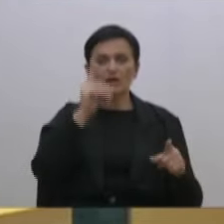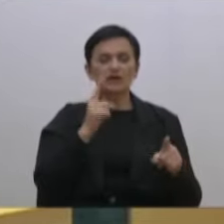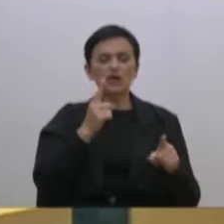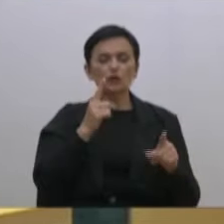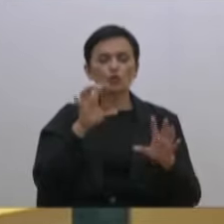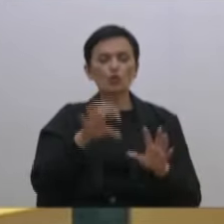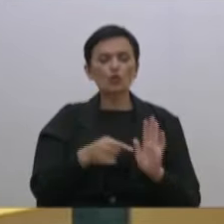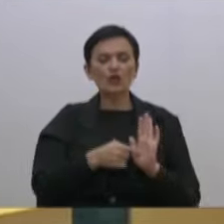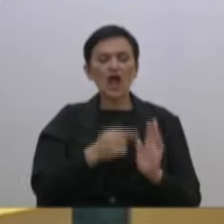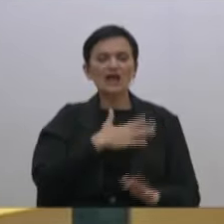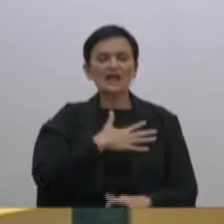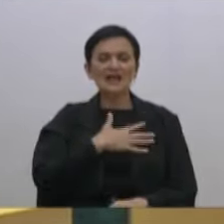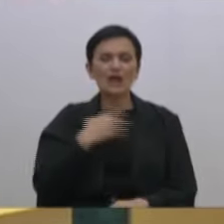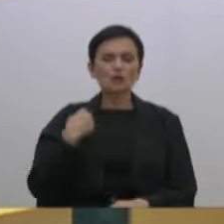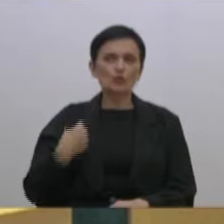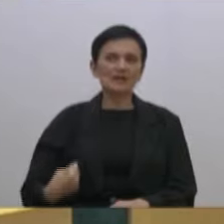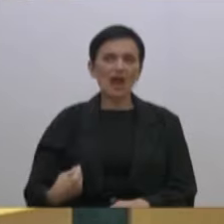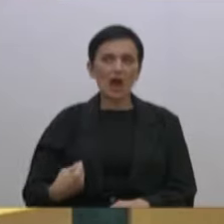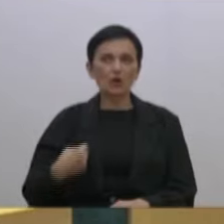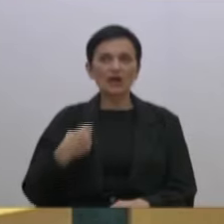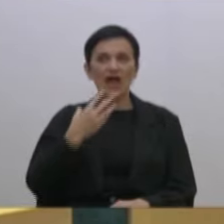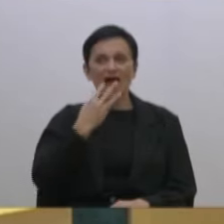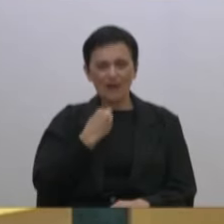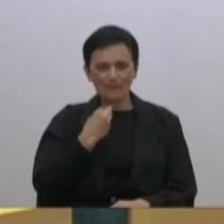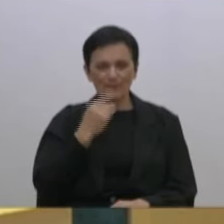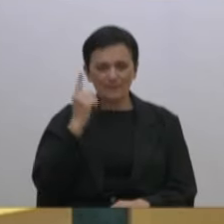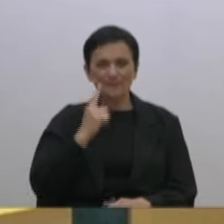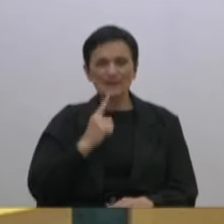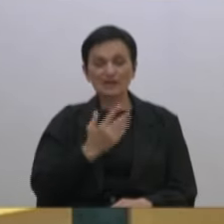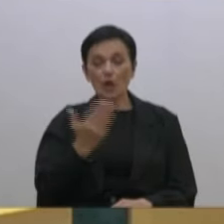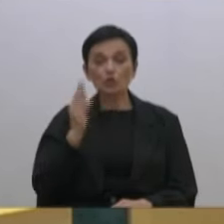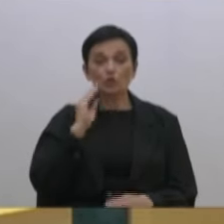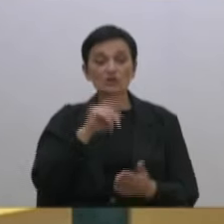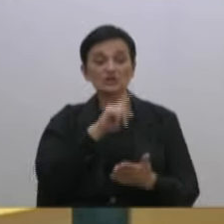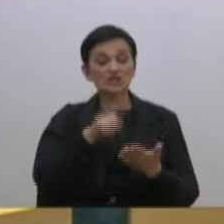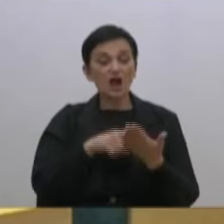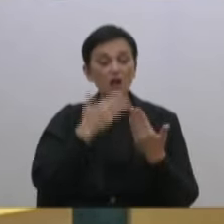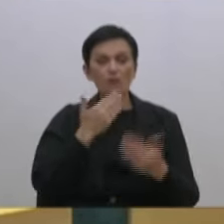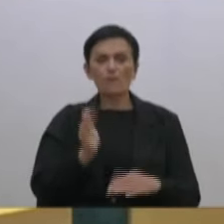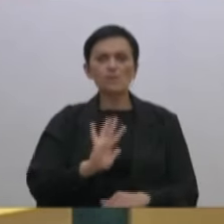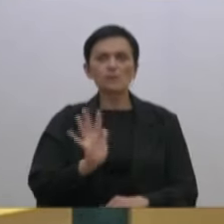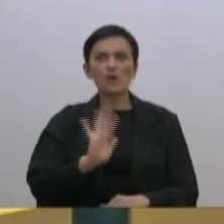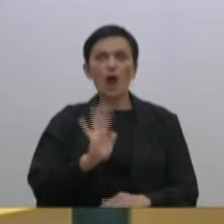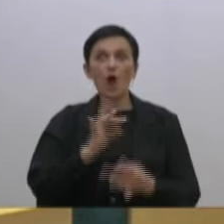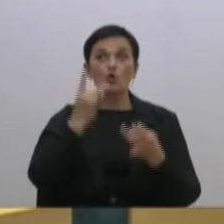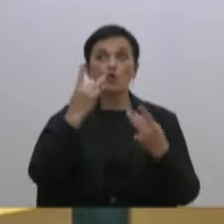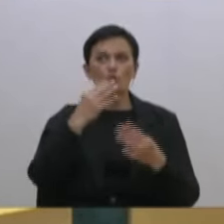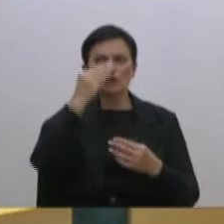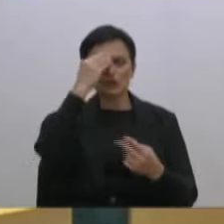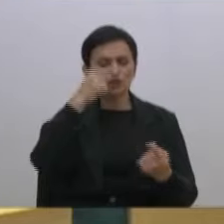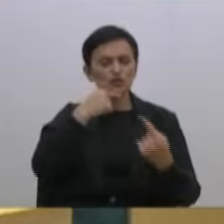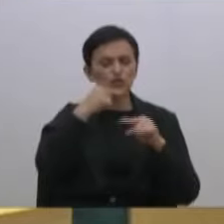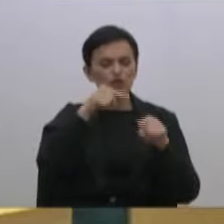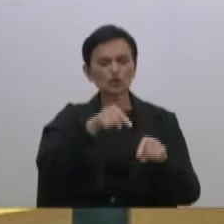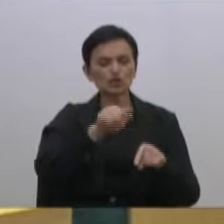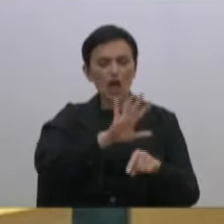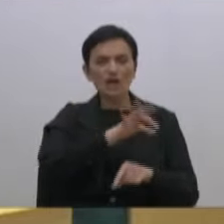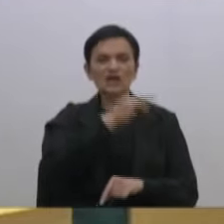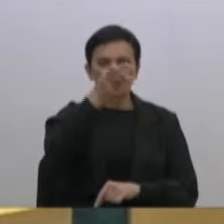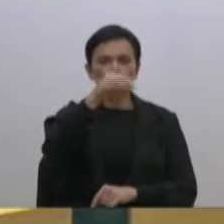კანონი კანადური ფრანგული ებრაული და ასე შემდეგ როდესაც ეკითხები არა უბრალოდ არ უნდა შეხვიდეს შინაარსი და რუსულია უნდა